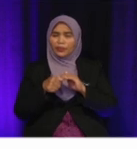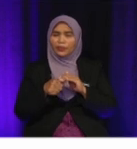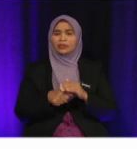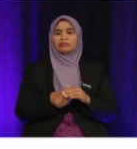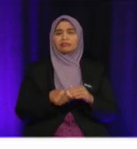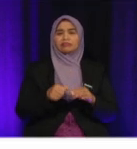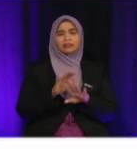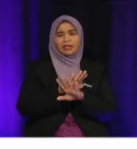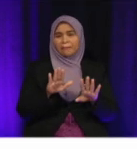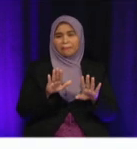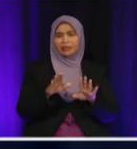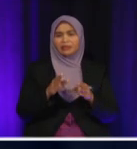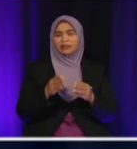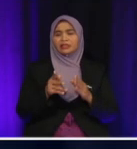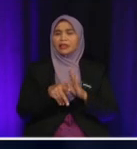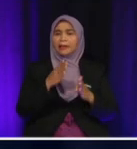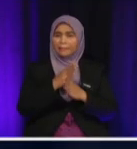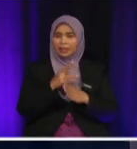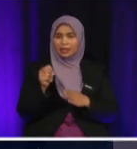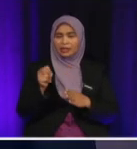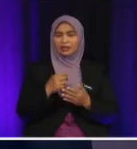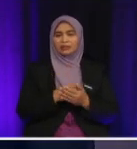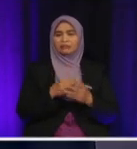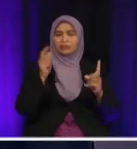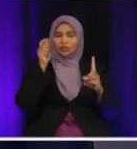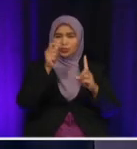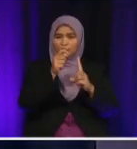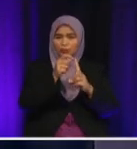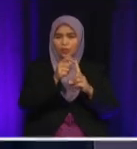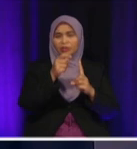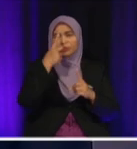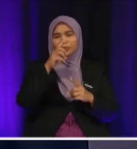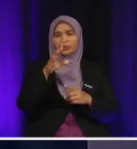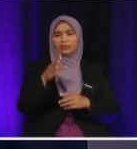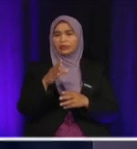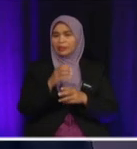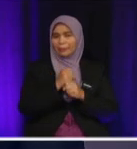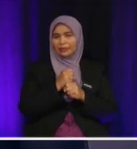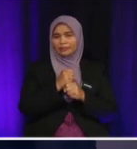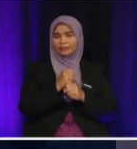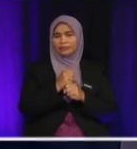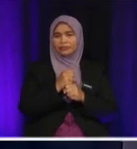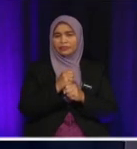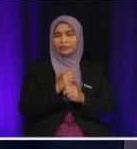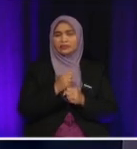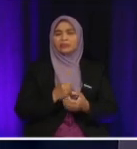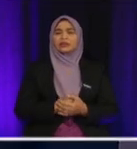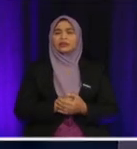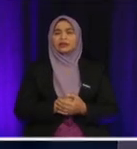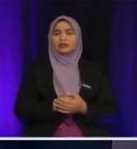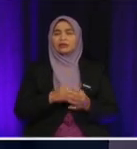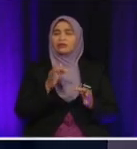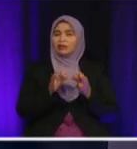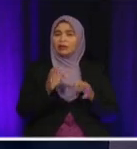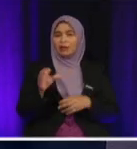tanpa kerelaan ya, dengan tujuan memilikinya. Kalau dia jumpa barang, lepas tu dia nak pergi hantar balai polis, tiba-tiba awak